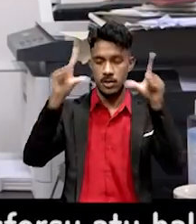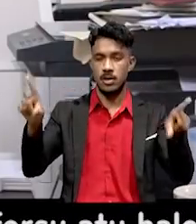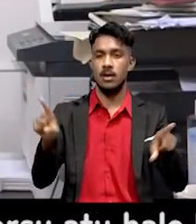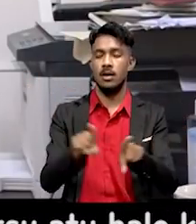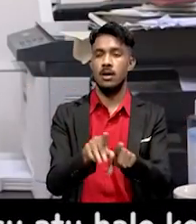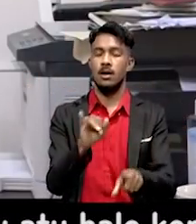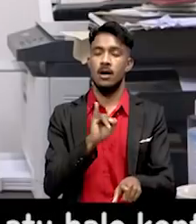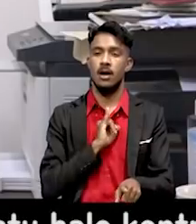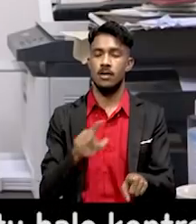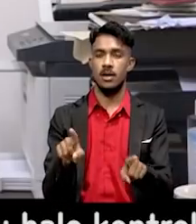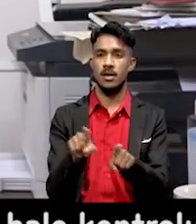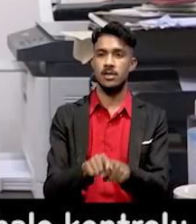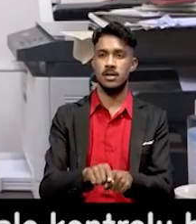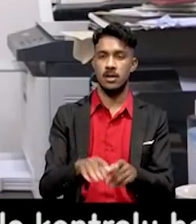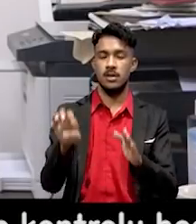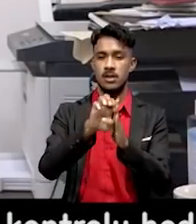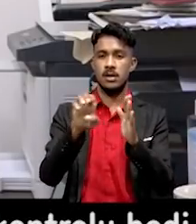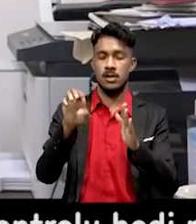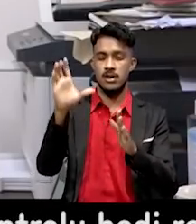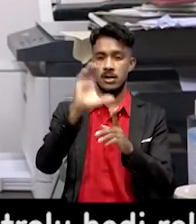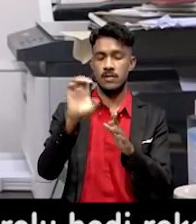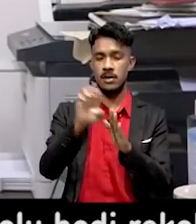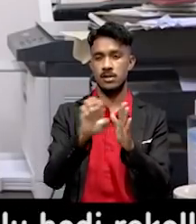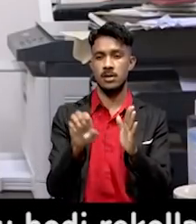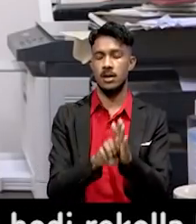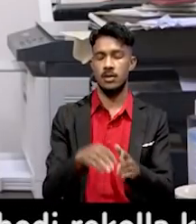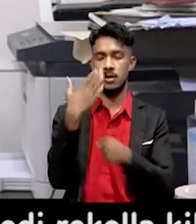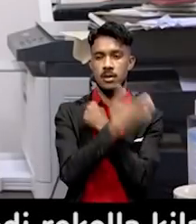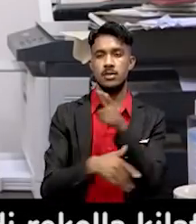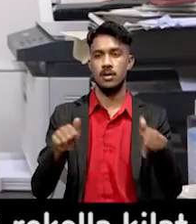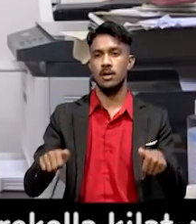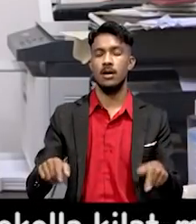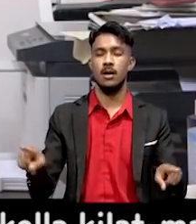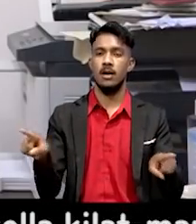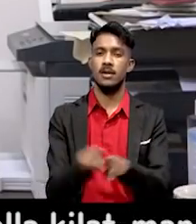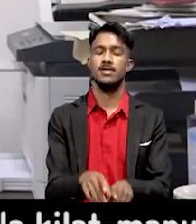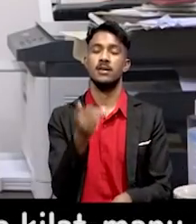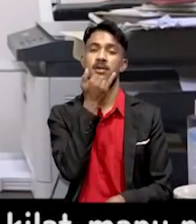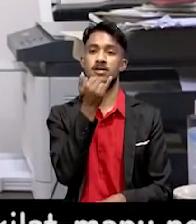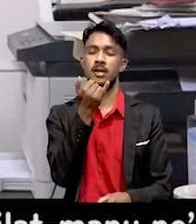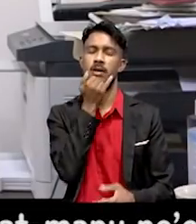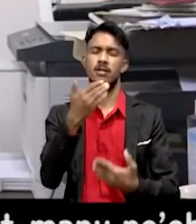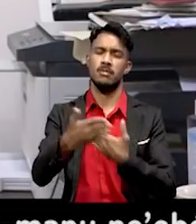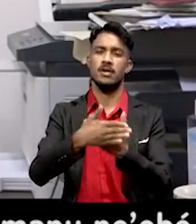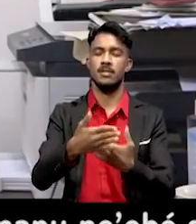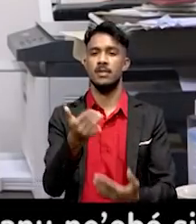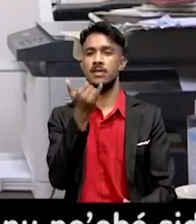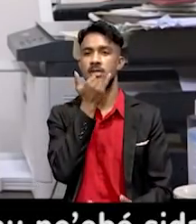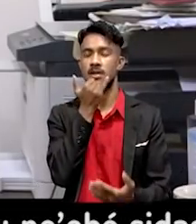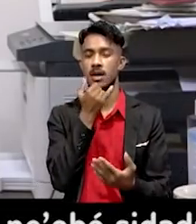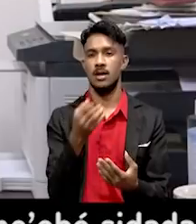itu nenia. Ine idene atu dia ni dia abordaz yang aproxima sama pendekatan itu nenia sala